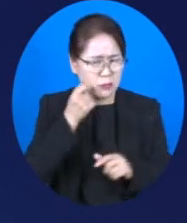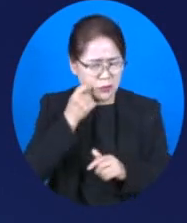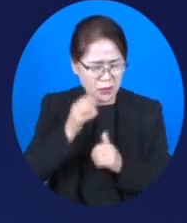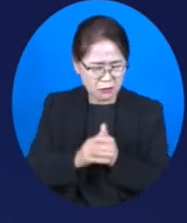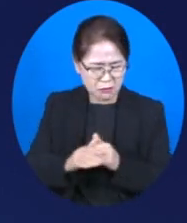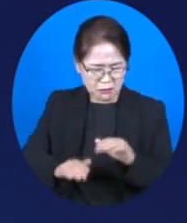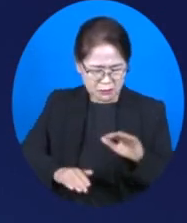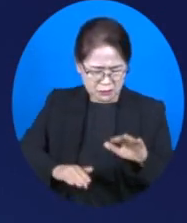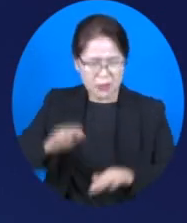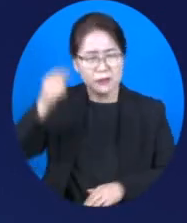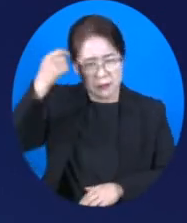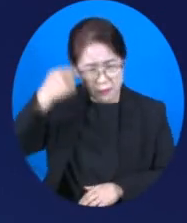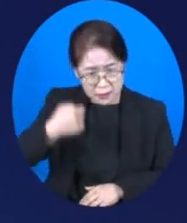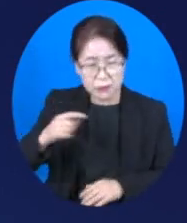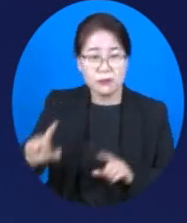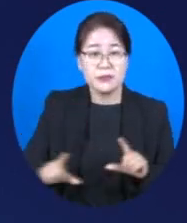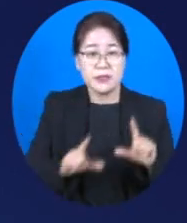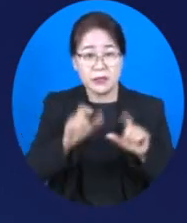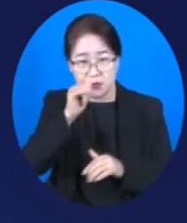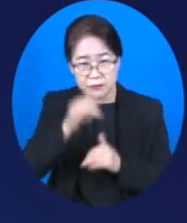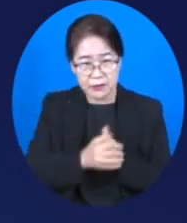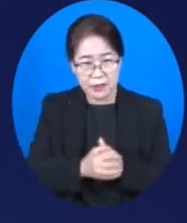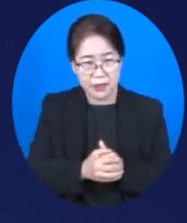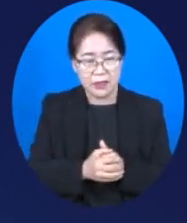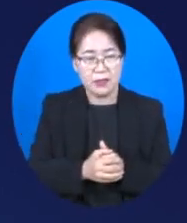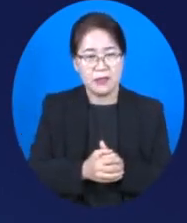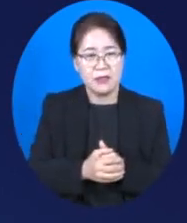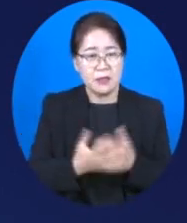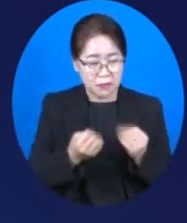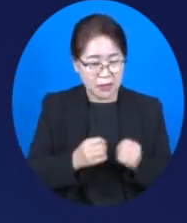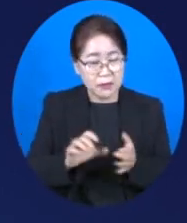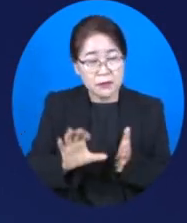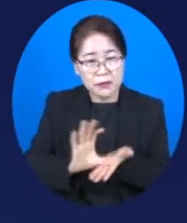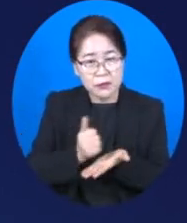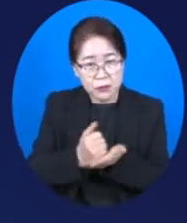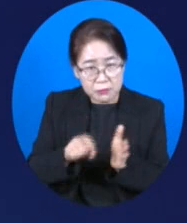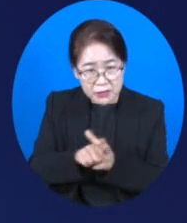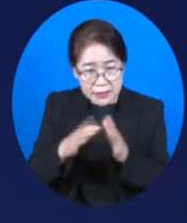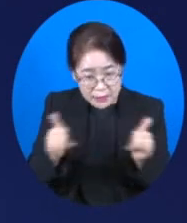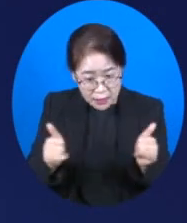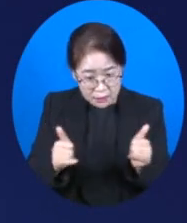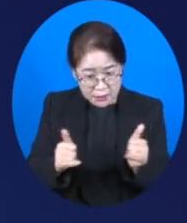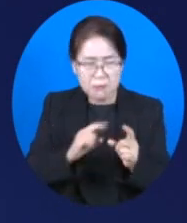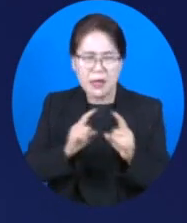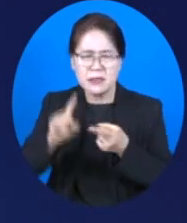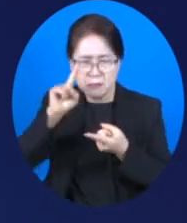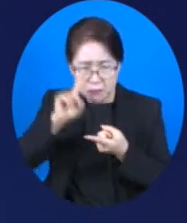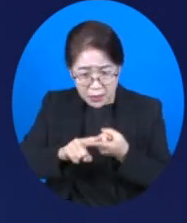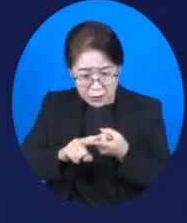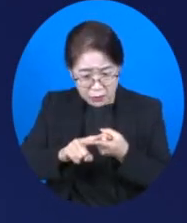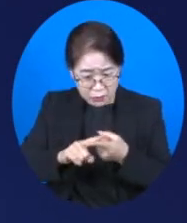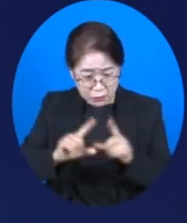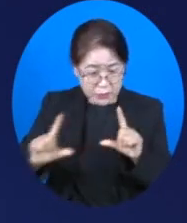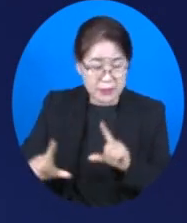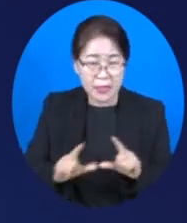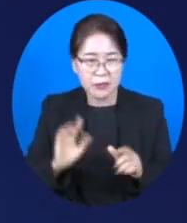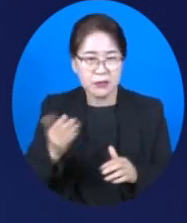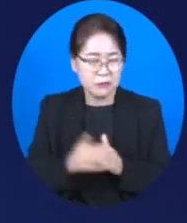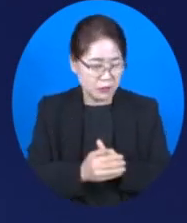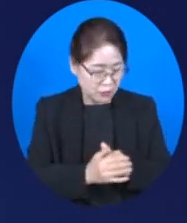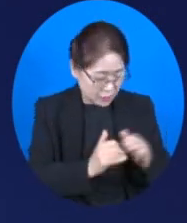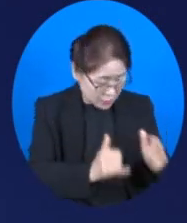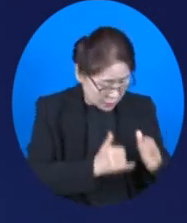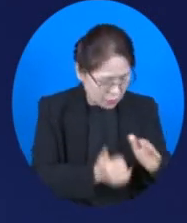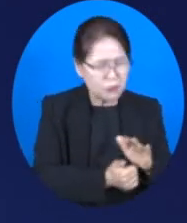느끼고 있습니다. 기독 청년들만이 아니라 많은 그리스도인들이 성경 말씀대로 살면 이 세상에서 성공할 수